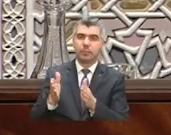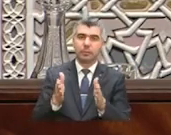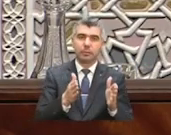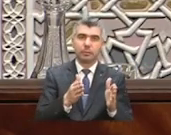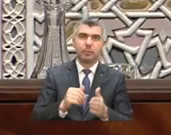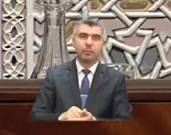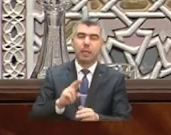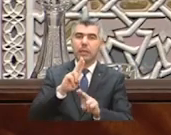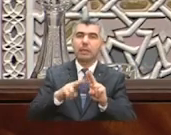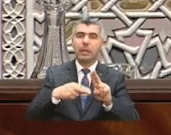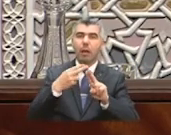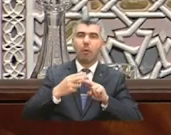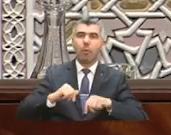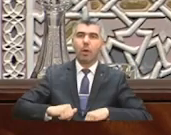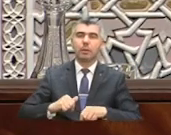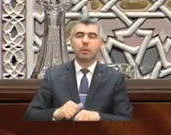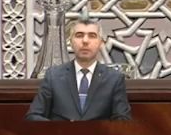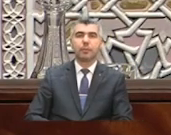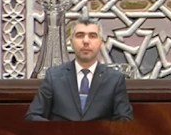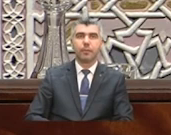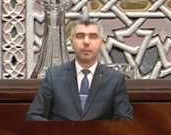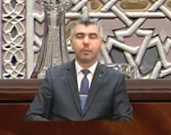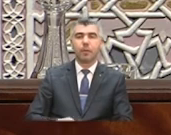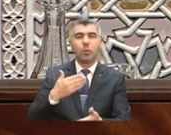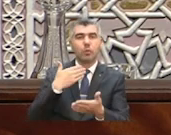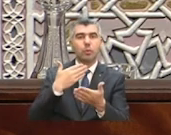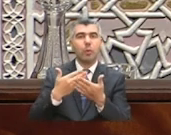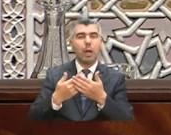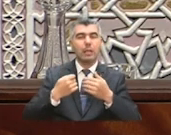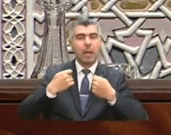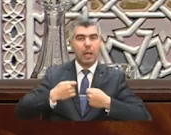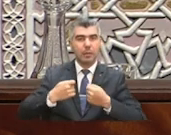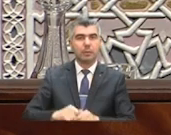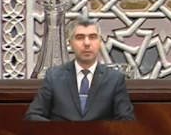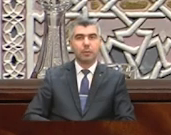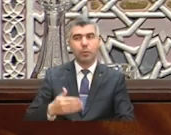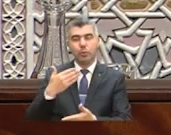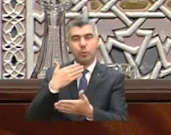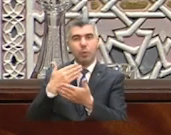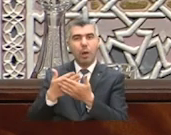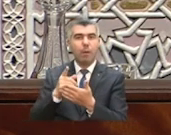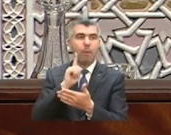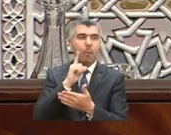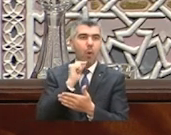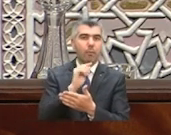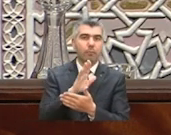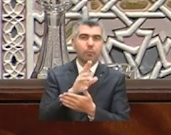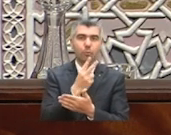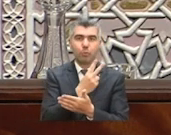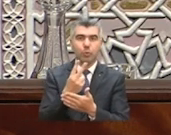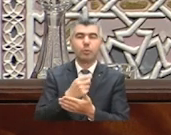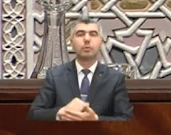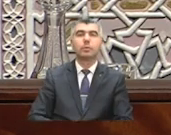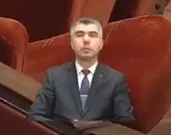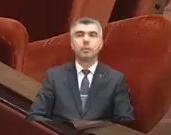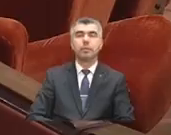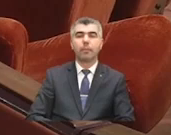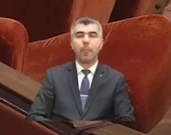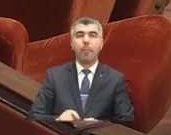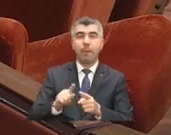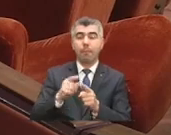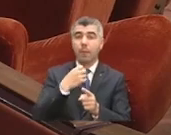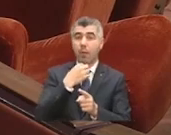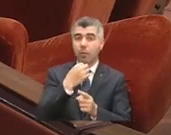عرض سيد الوزير. شكرا سيدة الرئيسة. شكرا سيدة النائبة وسيد النائب. أولا باش نطمئني سيدة